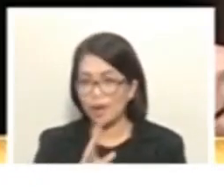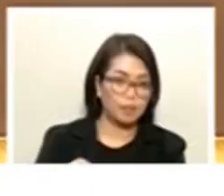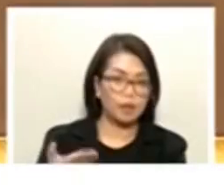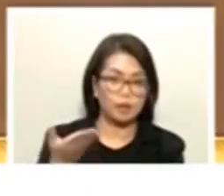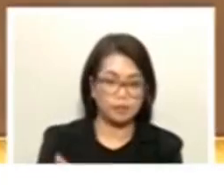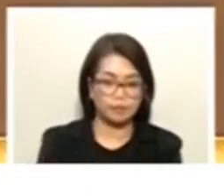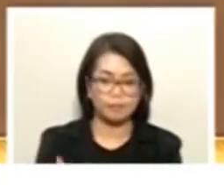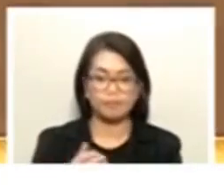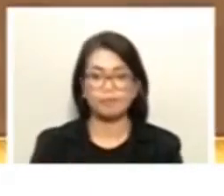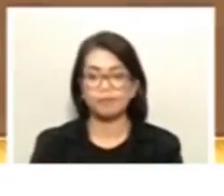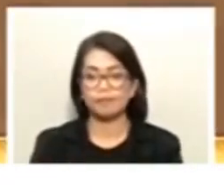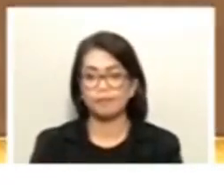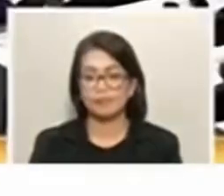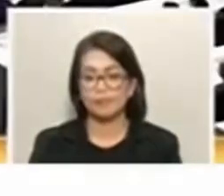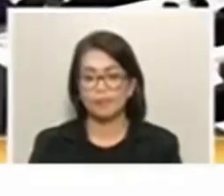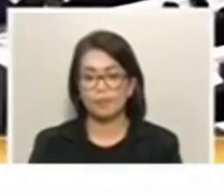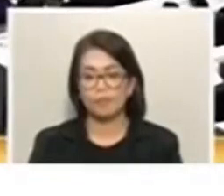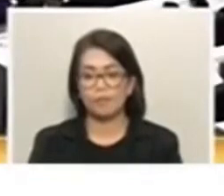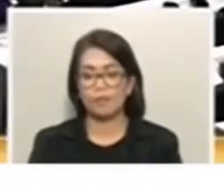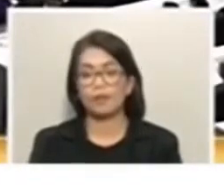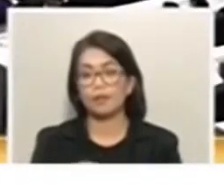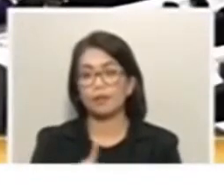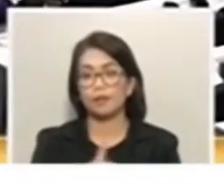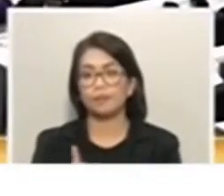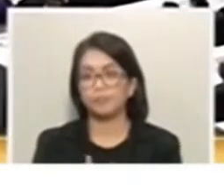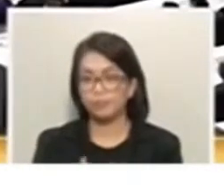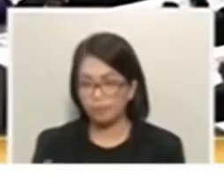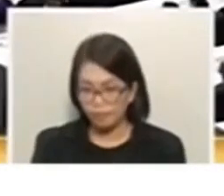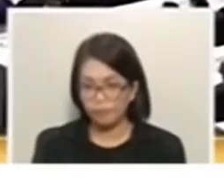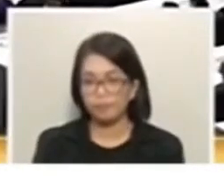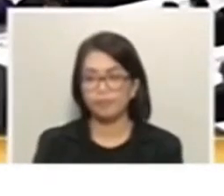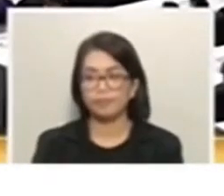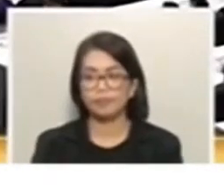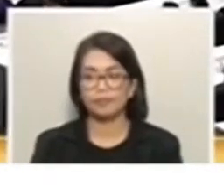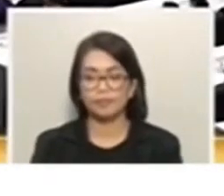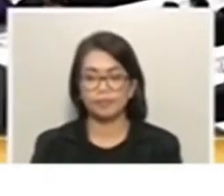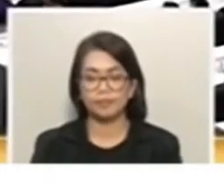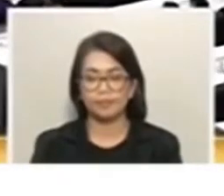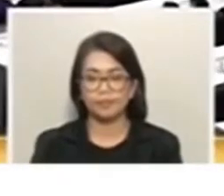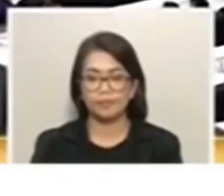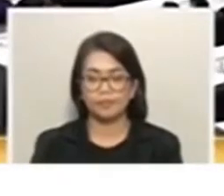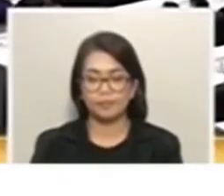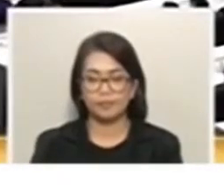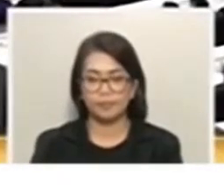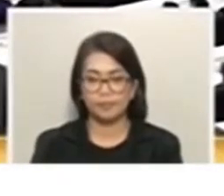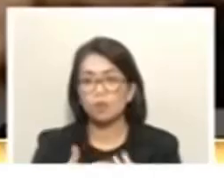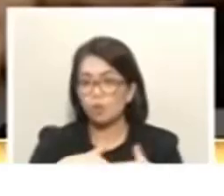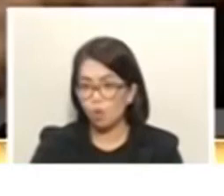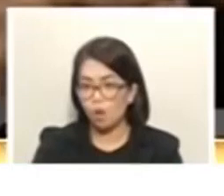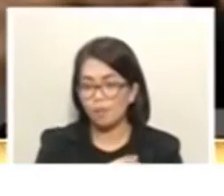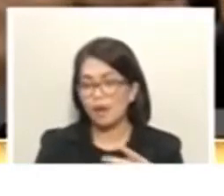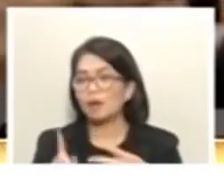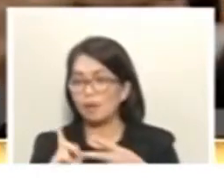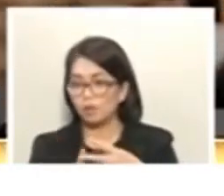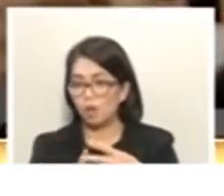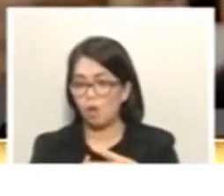หลักของประชาธิปไตยในระบบของรัฐสภาถือว่ารัฐสภาเป็นใหญ่หากเสียงข้างมากไม่ไว้วางใจรัฐบาลรั